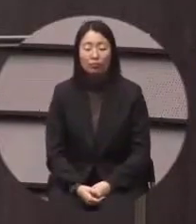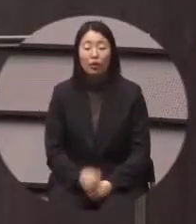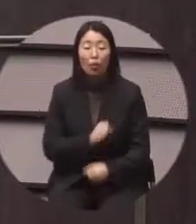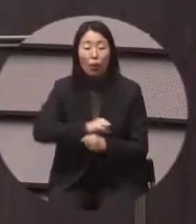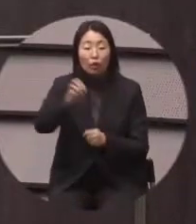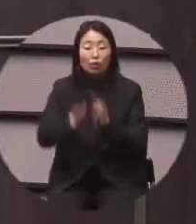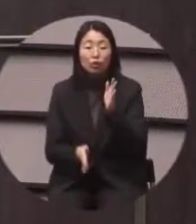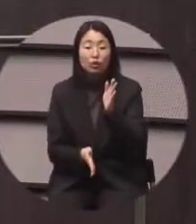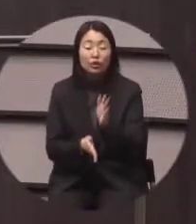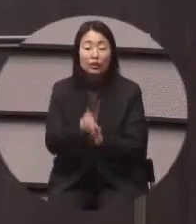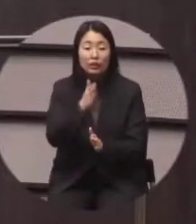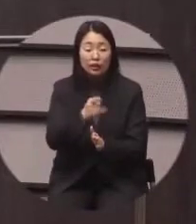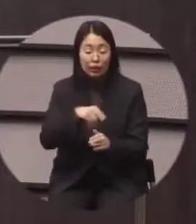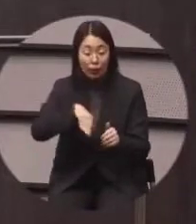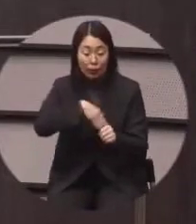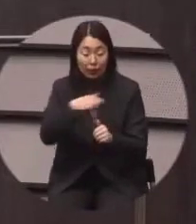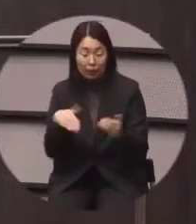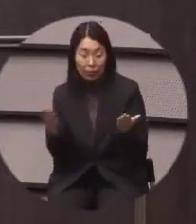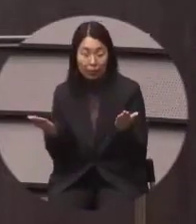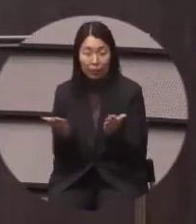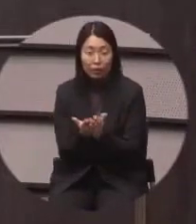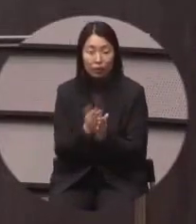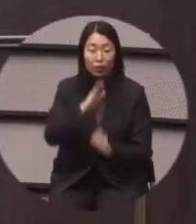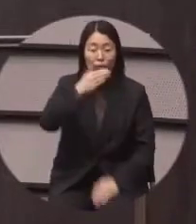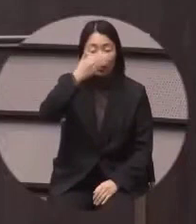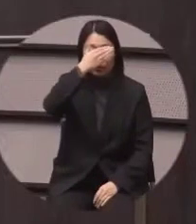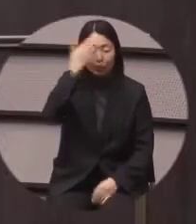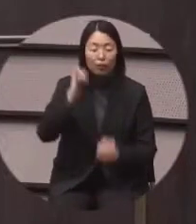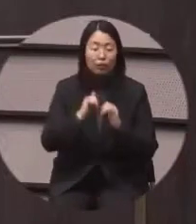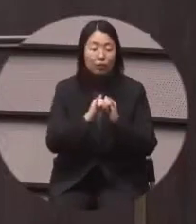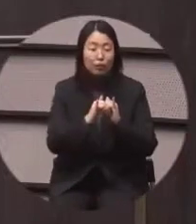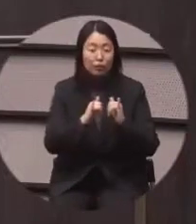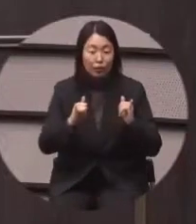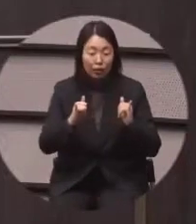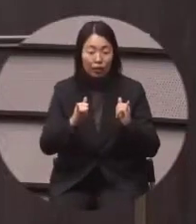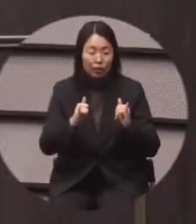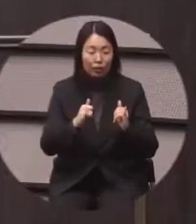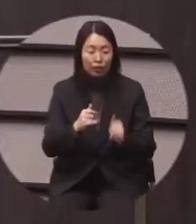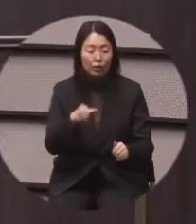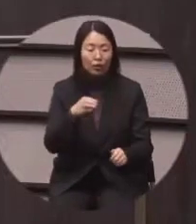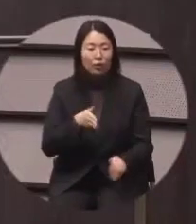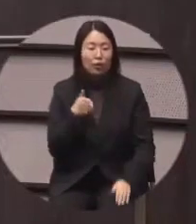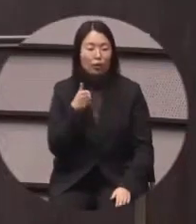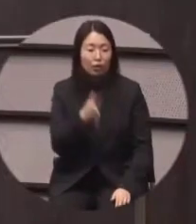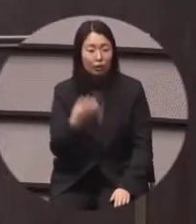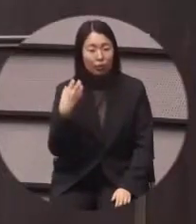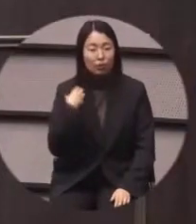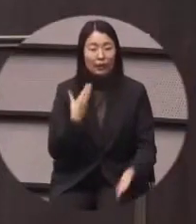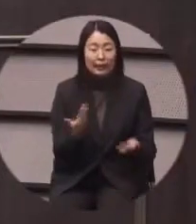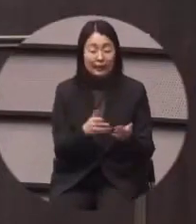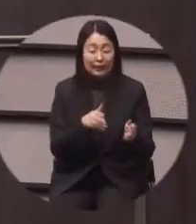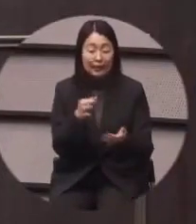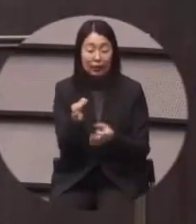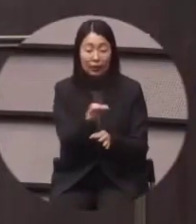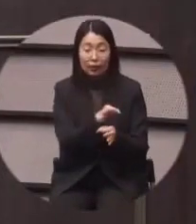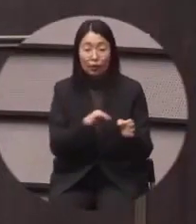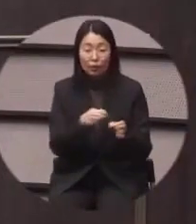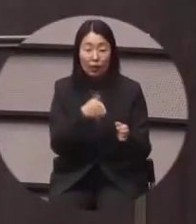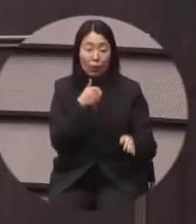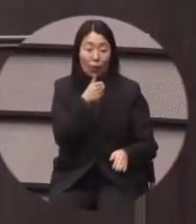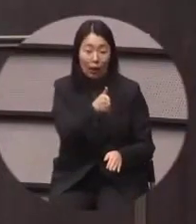광주시는 이러한 흐름에 발맞춰 최근 청년 전담부서를 일자리 경제과에 신설하였고 청년